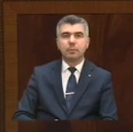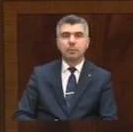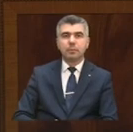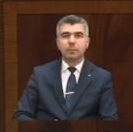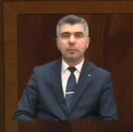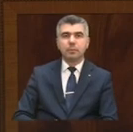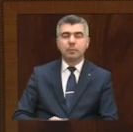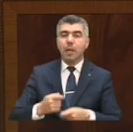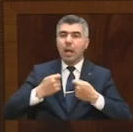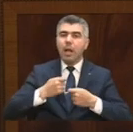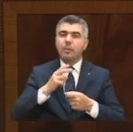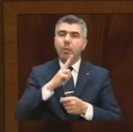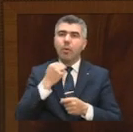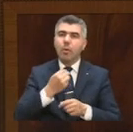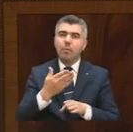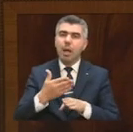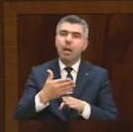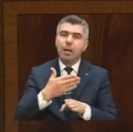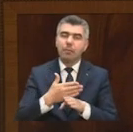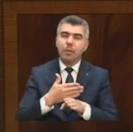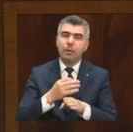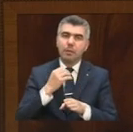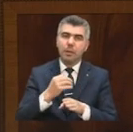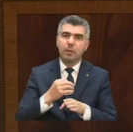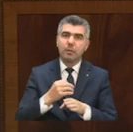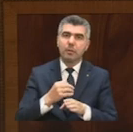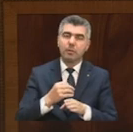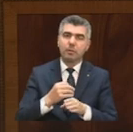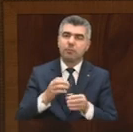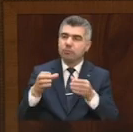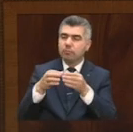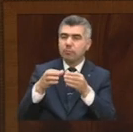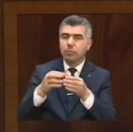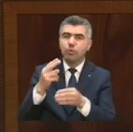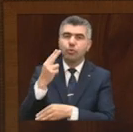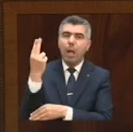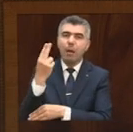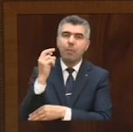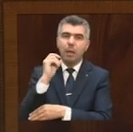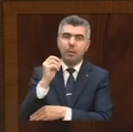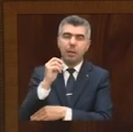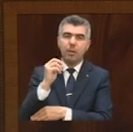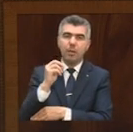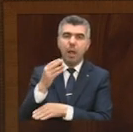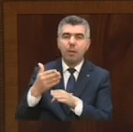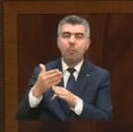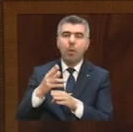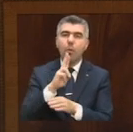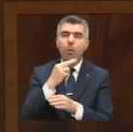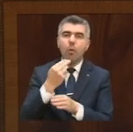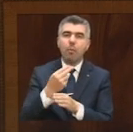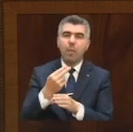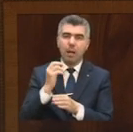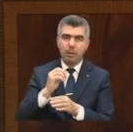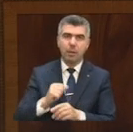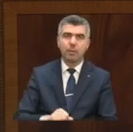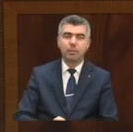سيد رئيس الحكومه سوقوا على بالنسبه للمركبات الجامعيه يعني كان التزام في الحكومه السابقه